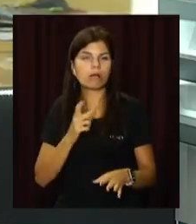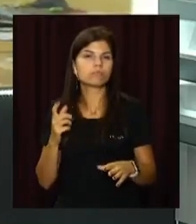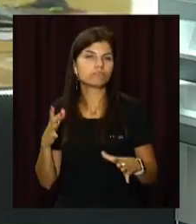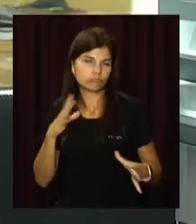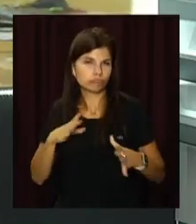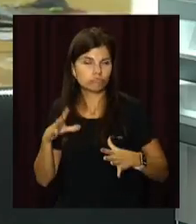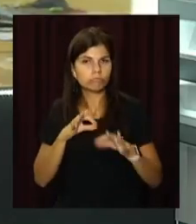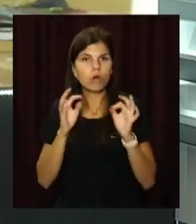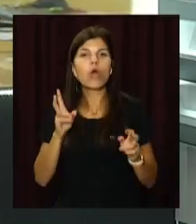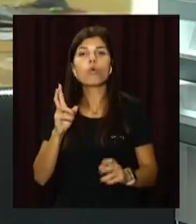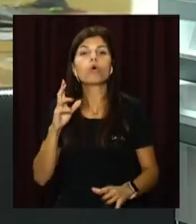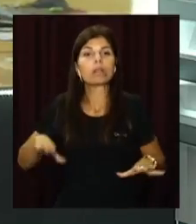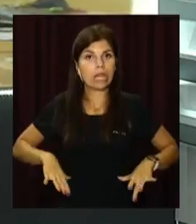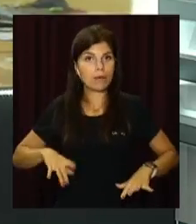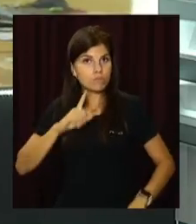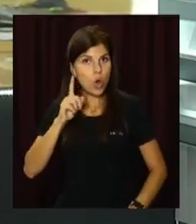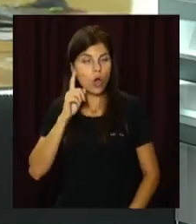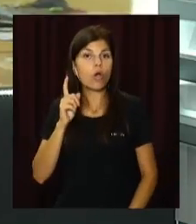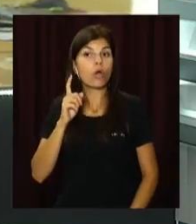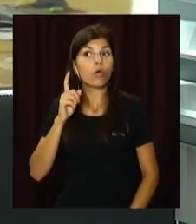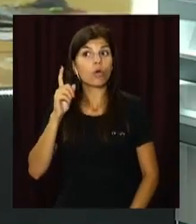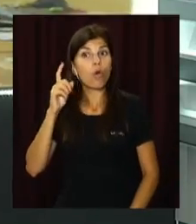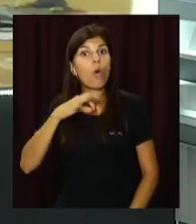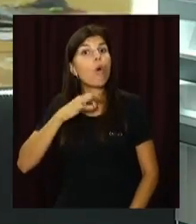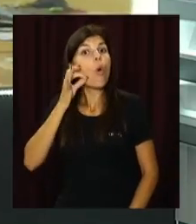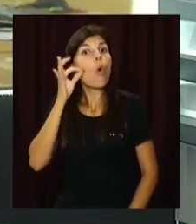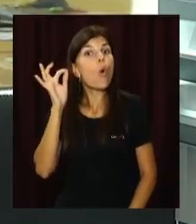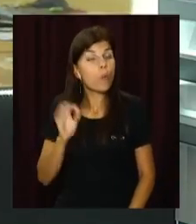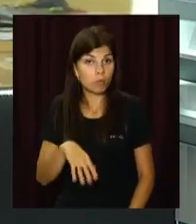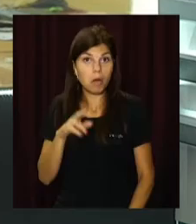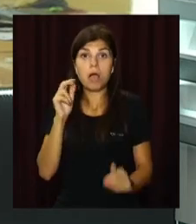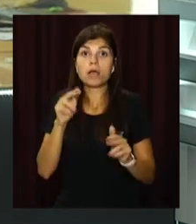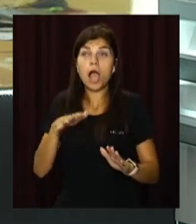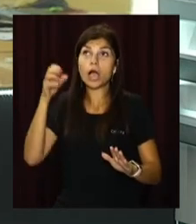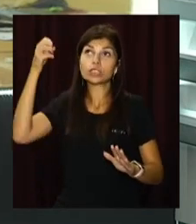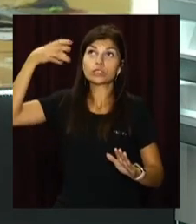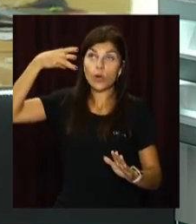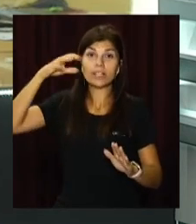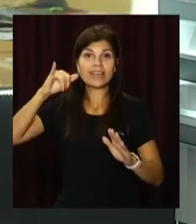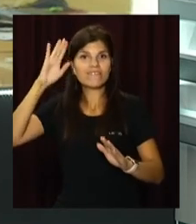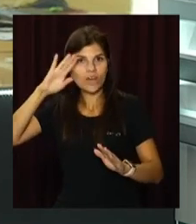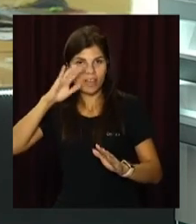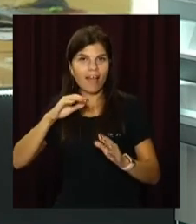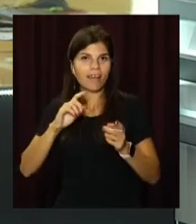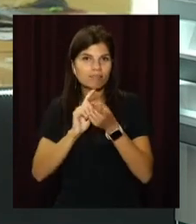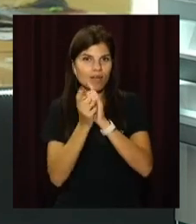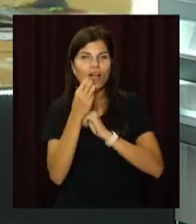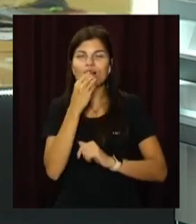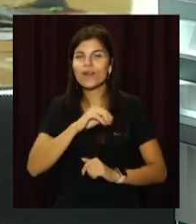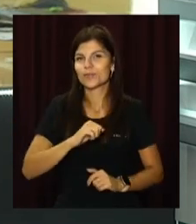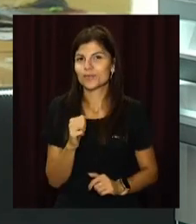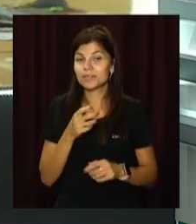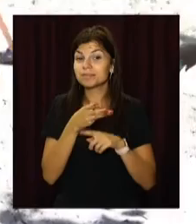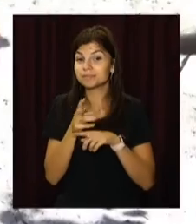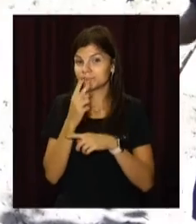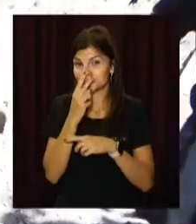під керівництвом досвідчених тренерів. Як сонце і вода стали кращими друзями дітлахів. Далі в нашому сюжеті.